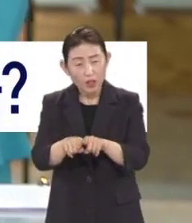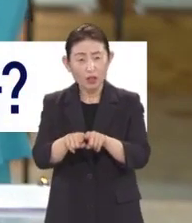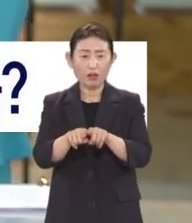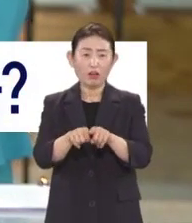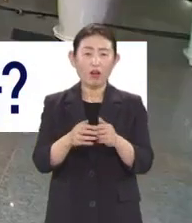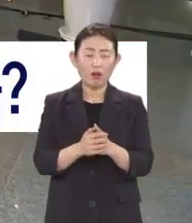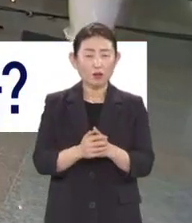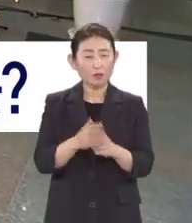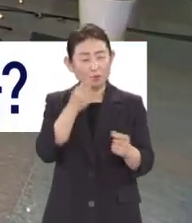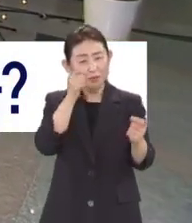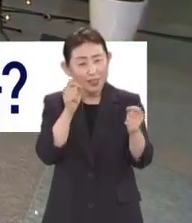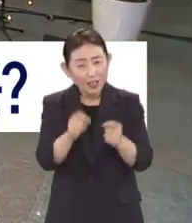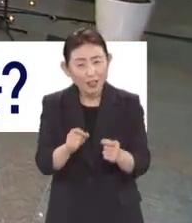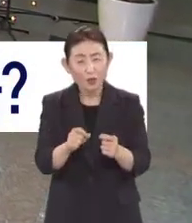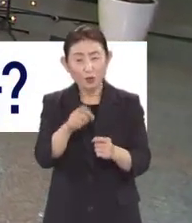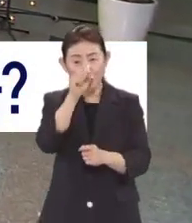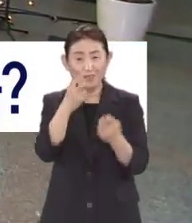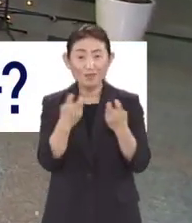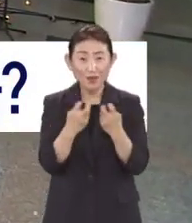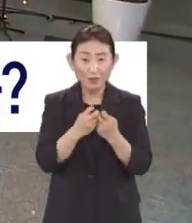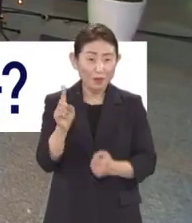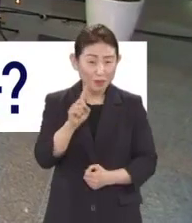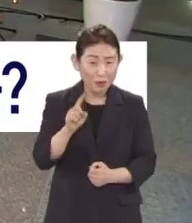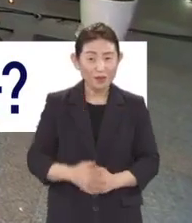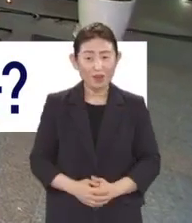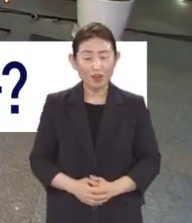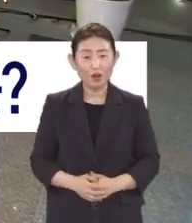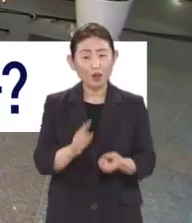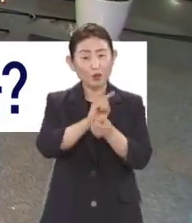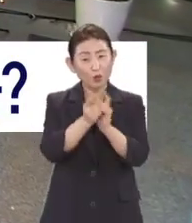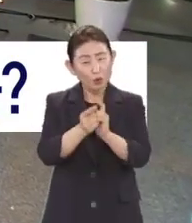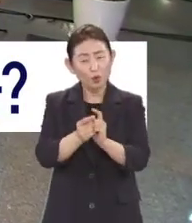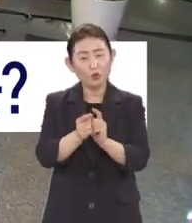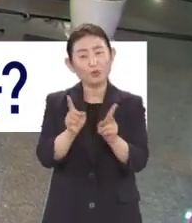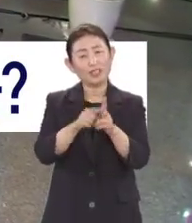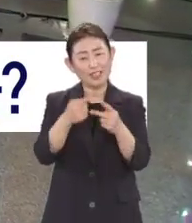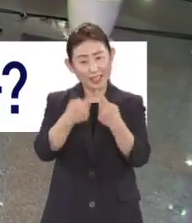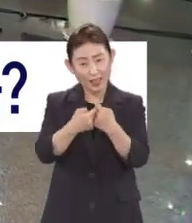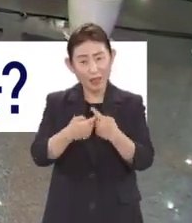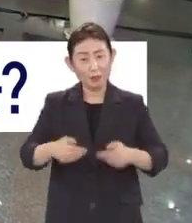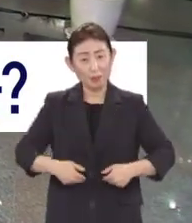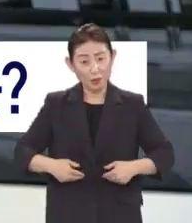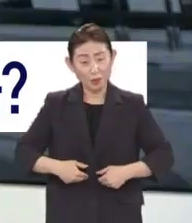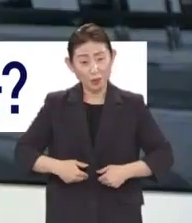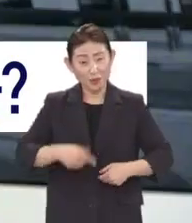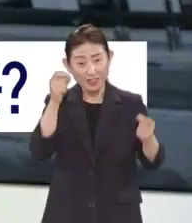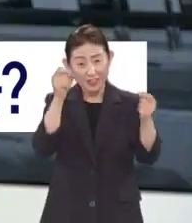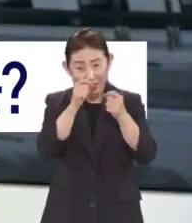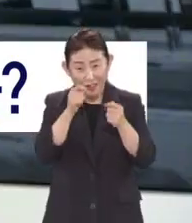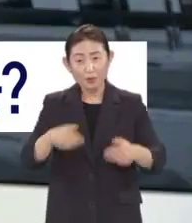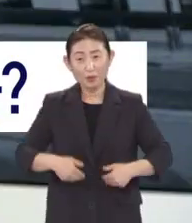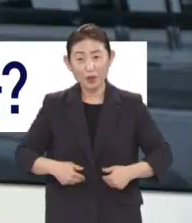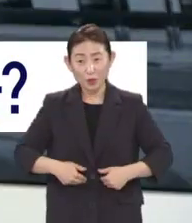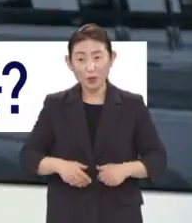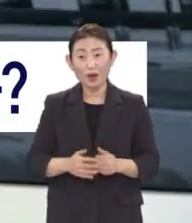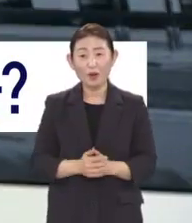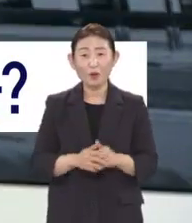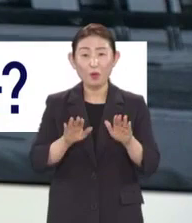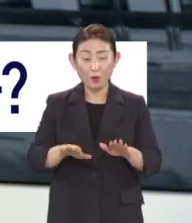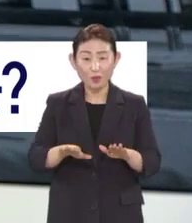있을까요? 예, 일단 우선 좀 친해져야 될 것 같고요. 서로에 대한 이해 폭을 넓히는 노력을 해야 될 것 같습니다. 그런 의미에서 오늘 이와 같은